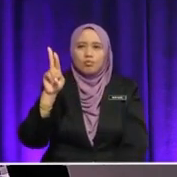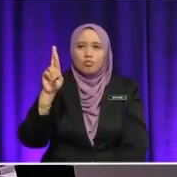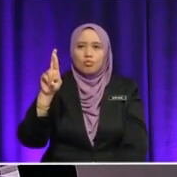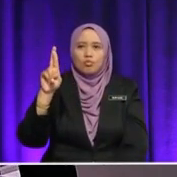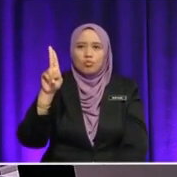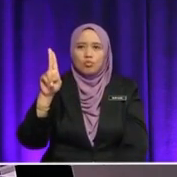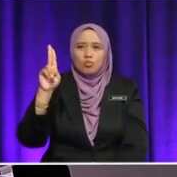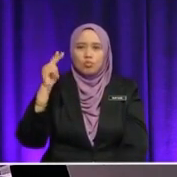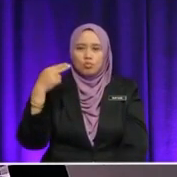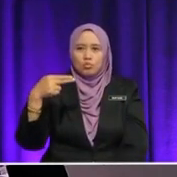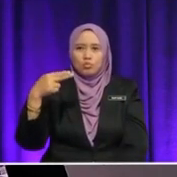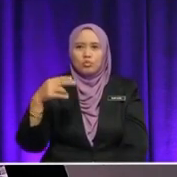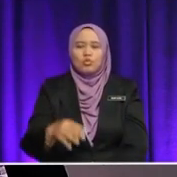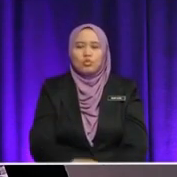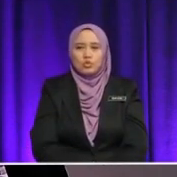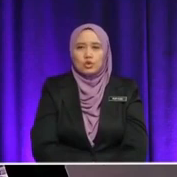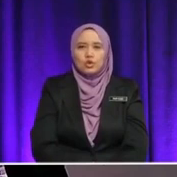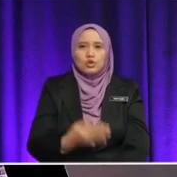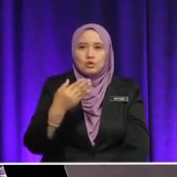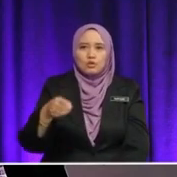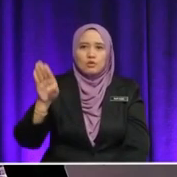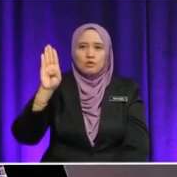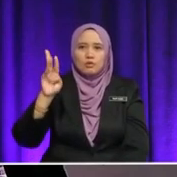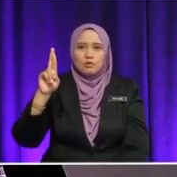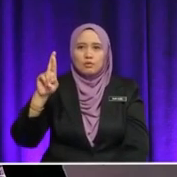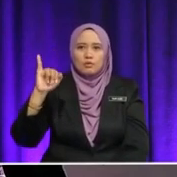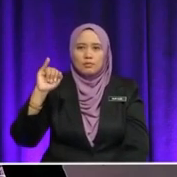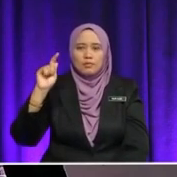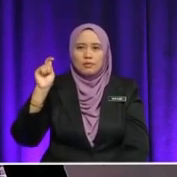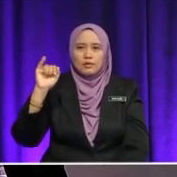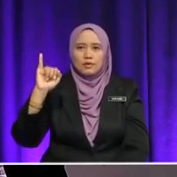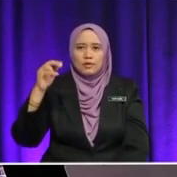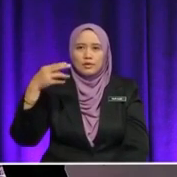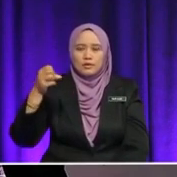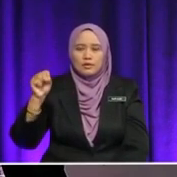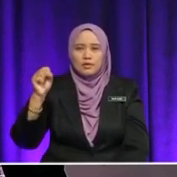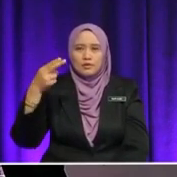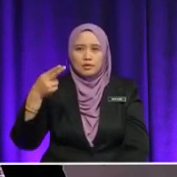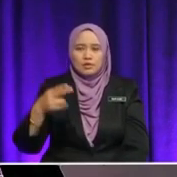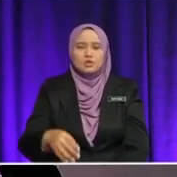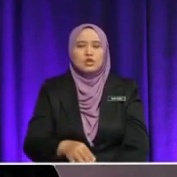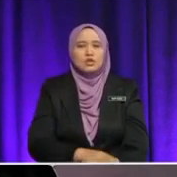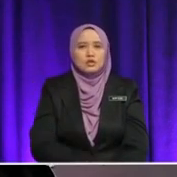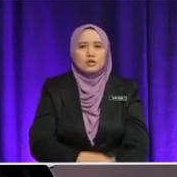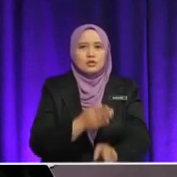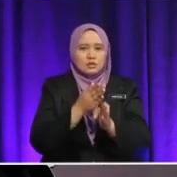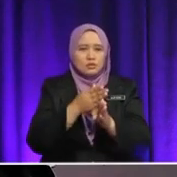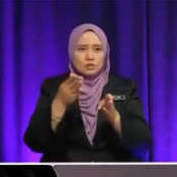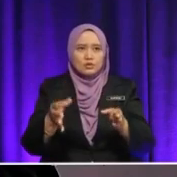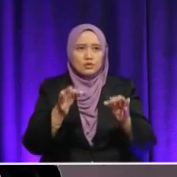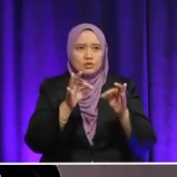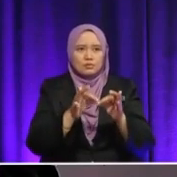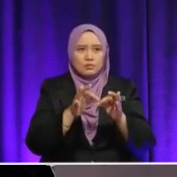ini oke oke Tetapi dia pernah menjadi ahli parlimen Pati buruh dan kemudiannya dia berpindah